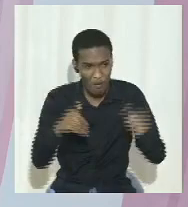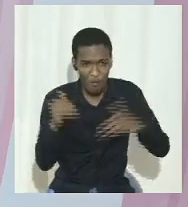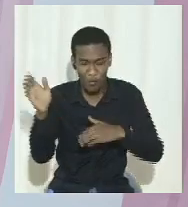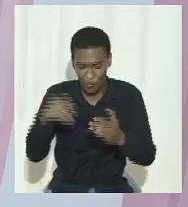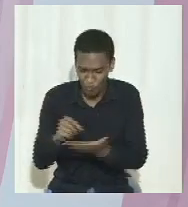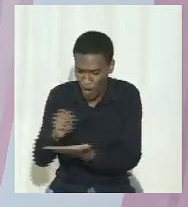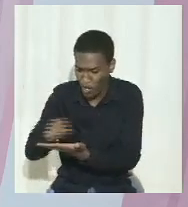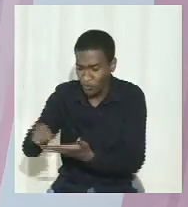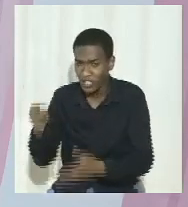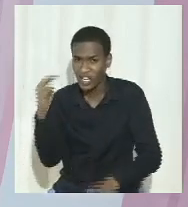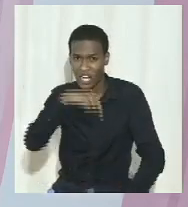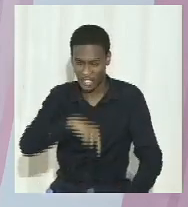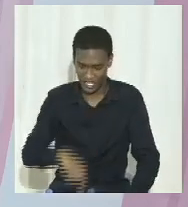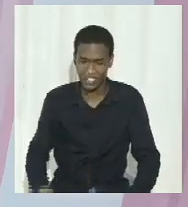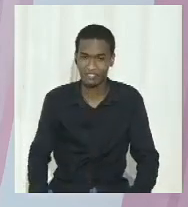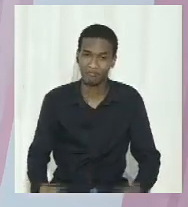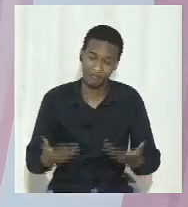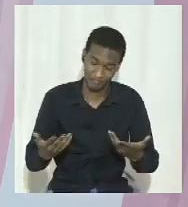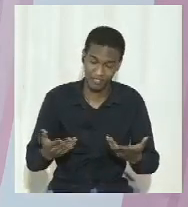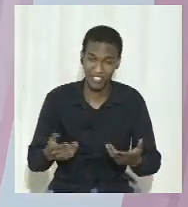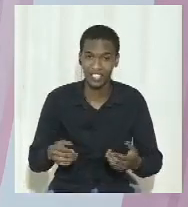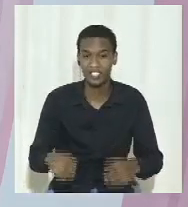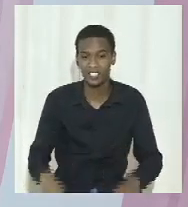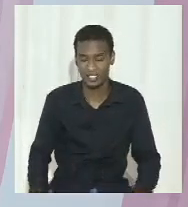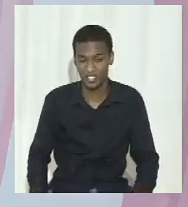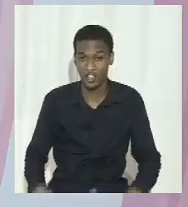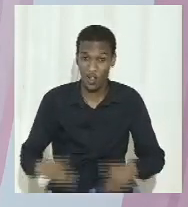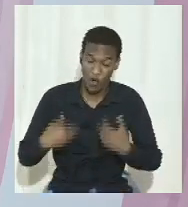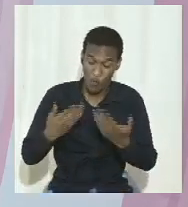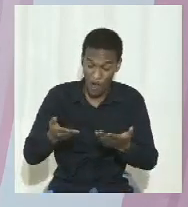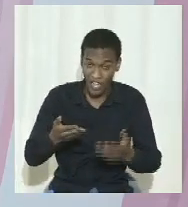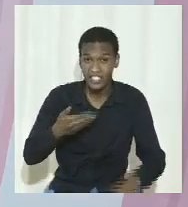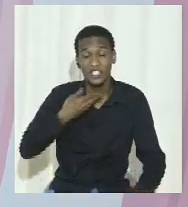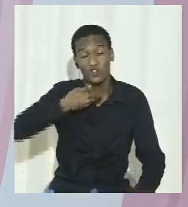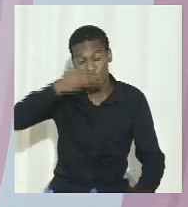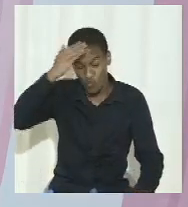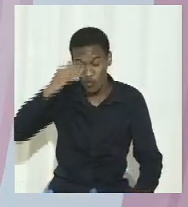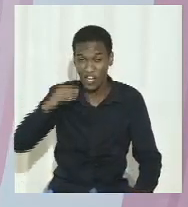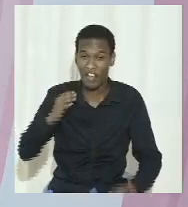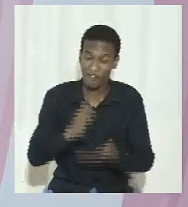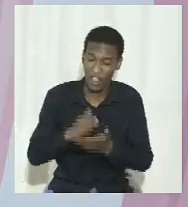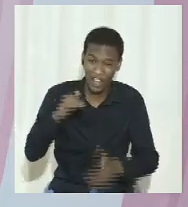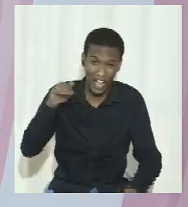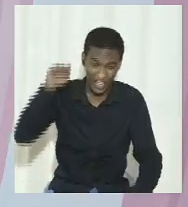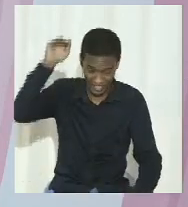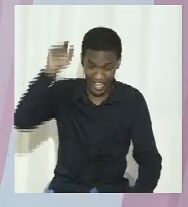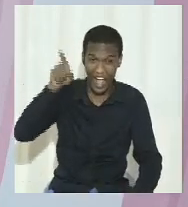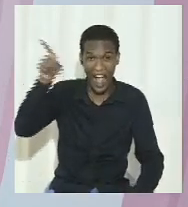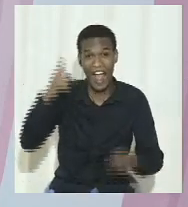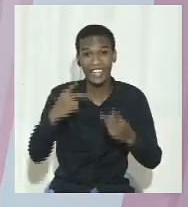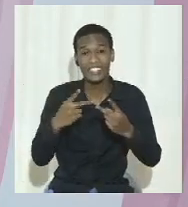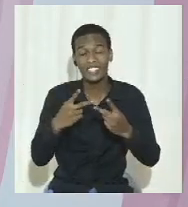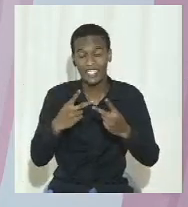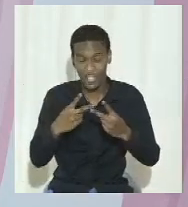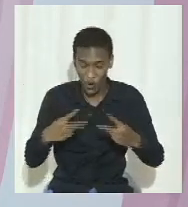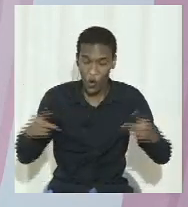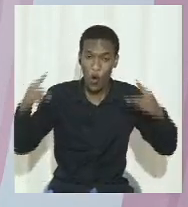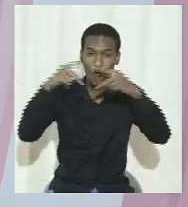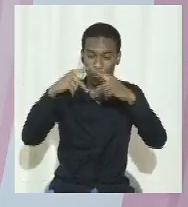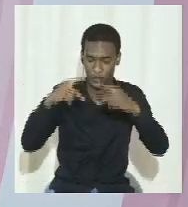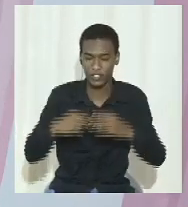an'ilay zoky olona fitopolo taona ny miakatra dia eny anivon'ny kommune izay ilay izy a izay kommune manakaiky indrindra